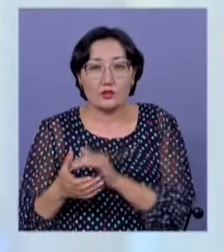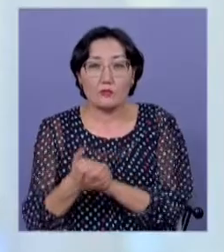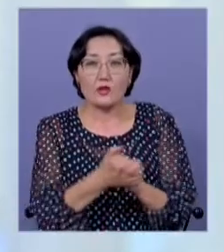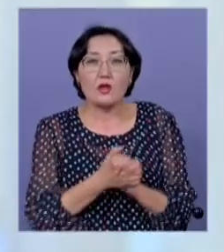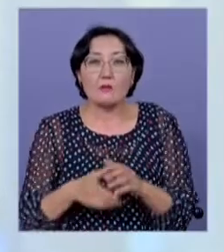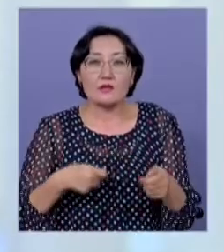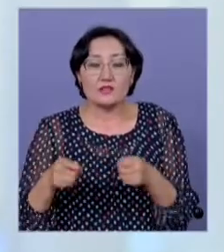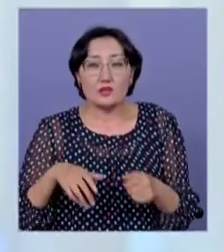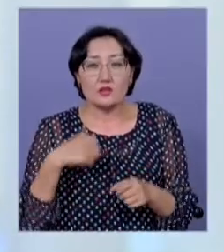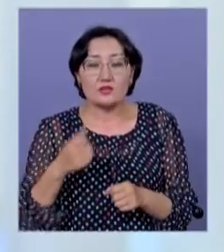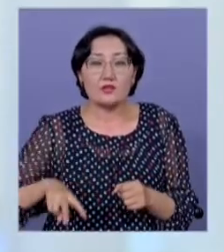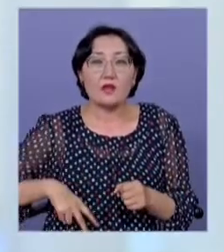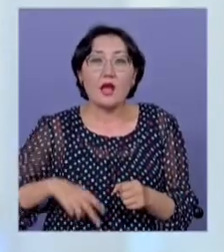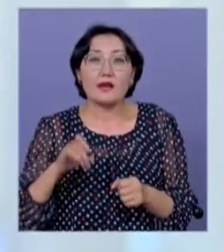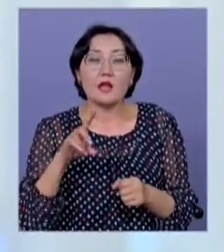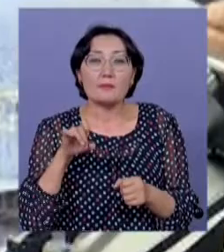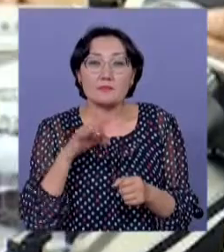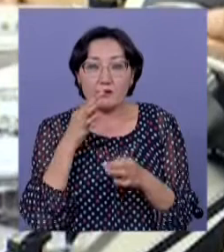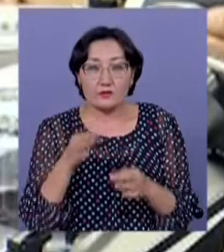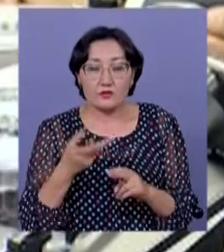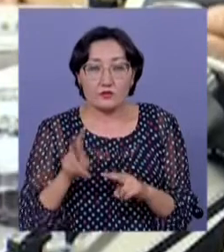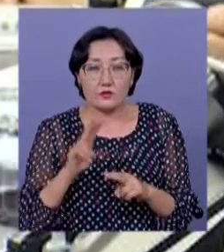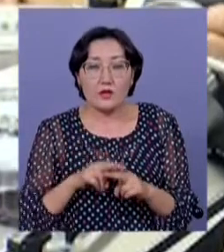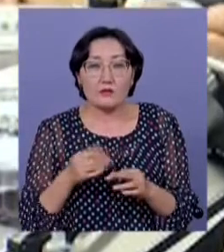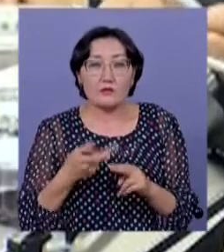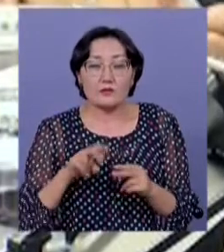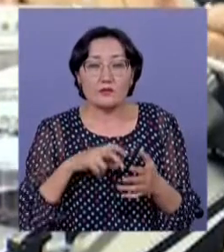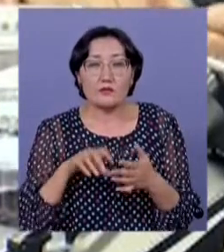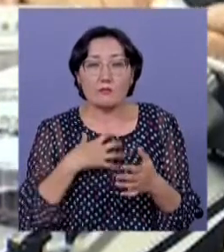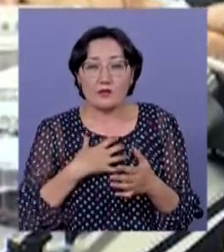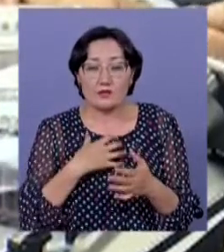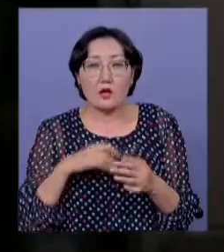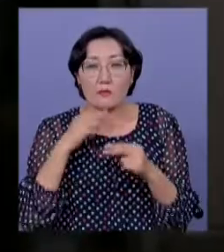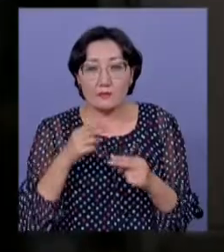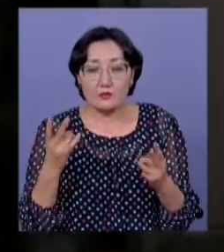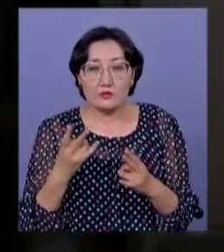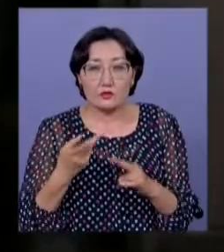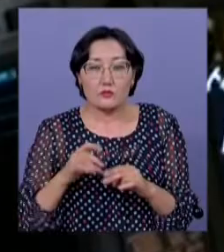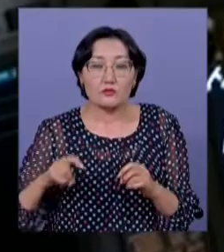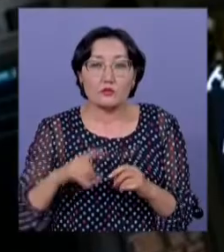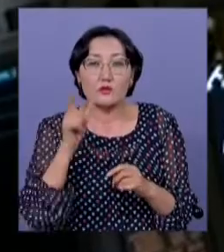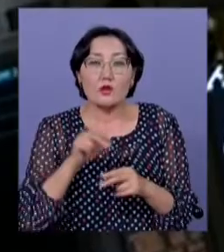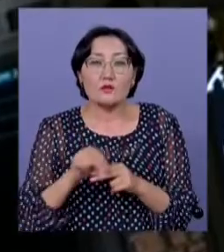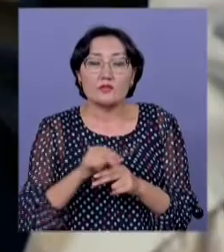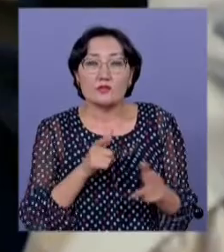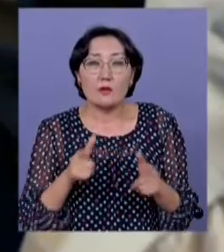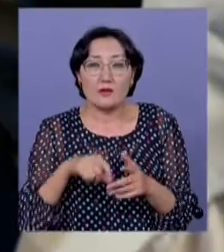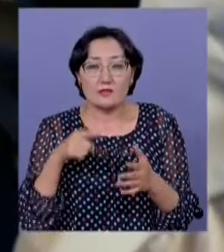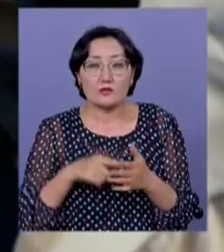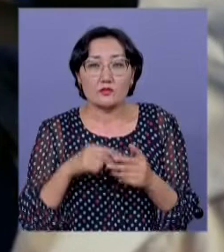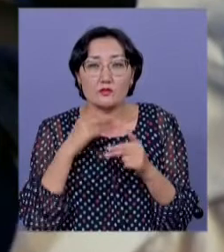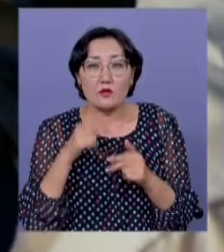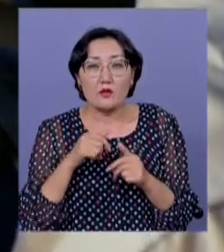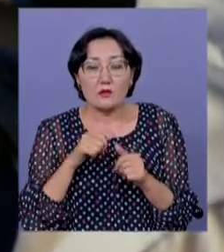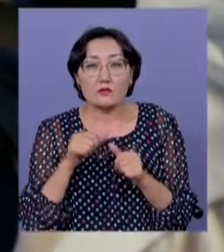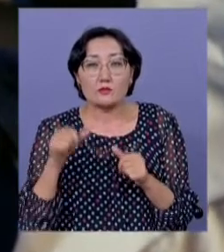жөніндегі басқарушы директоры Қанат Алпысбаев та баса жеткізді. Айтуынша, түйткілге үкіметтік деңгейде мән беру қажет. Ұшқыштарды оқыту, даярлау мәселесіне жіті назар